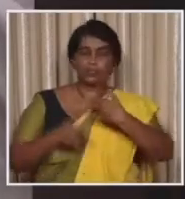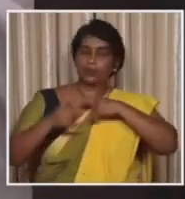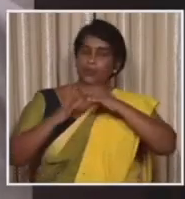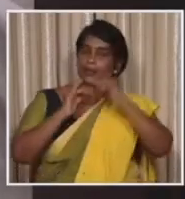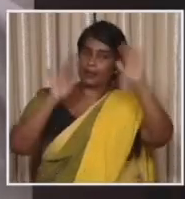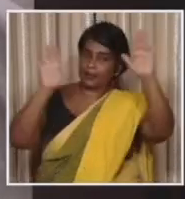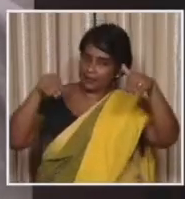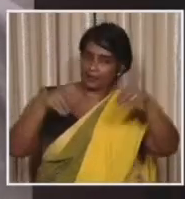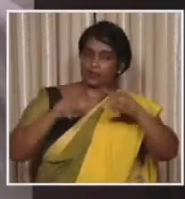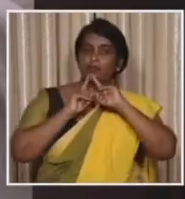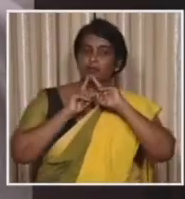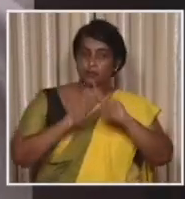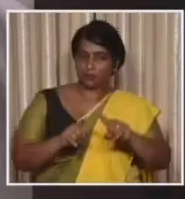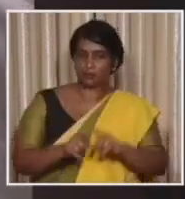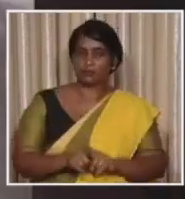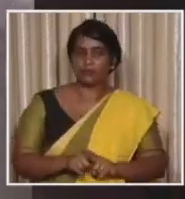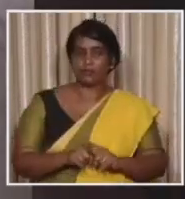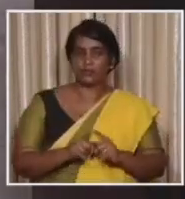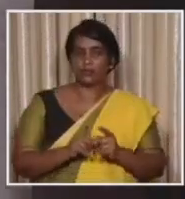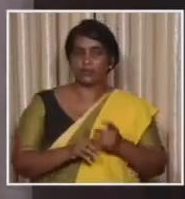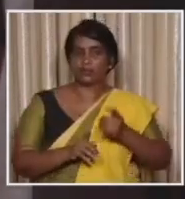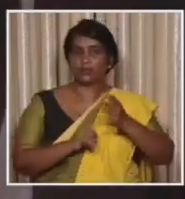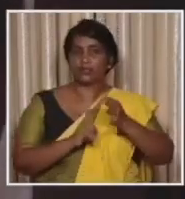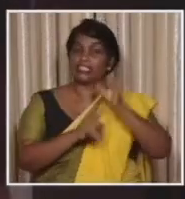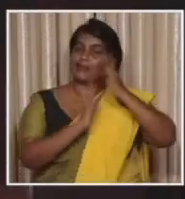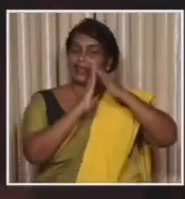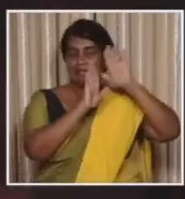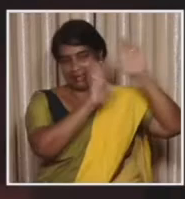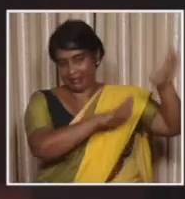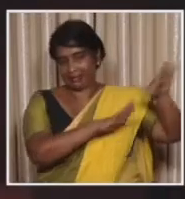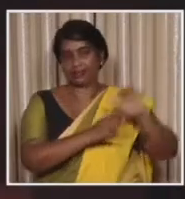කරලා විධායකට ඉන්නේ කිමු පත්තකට වෙලා